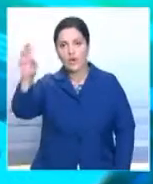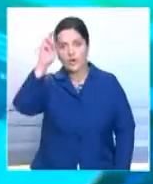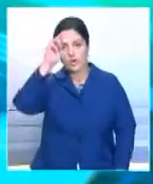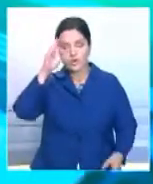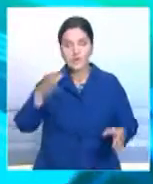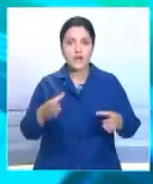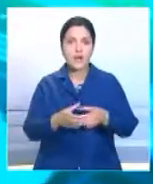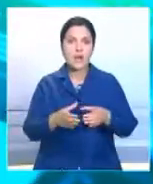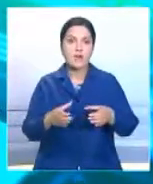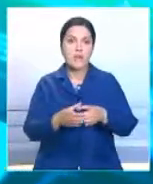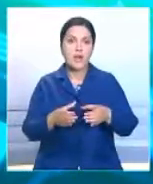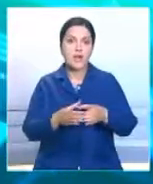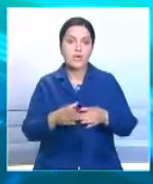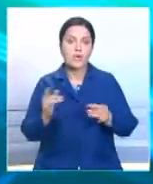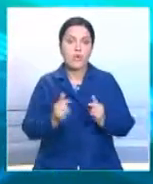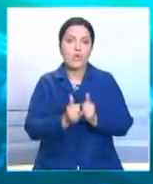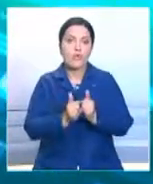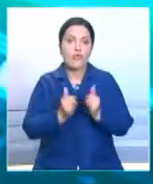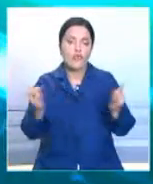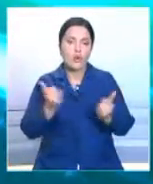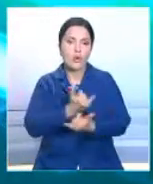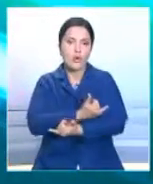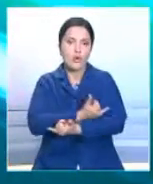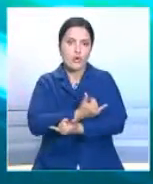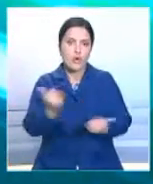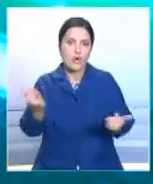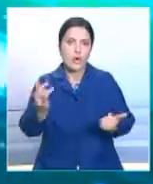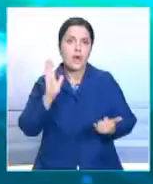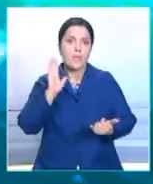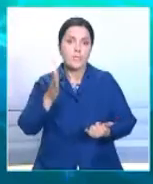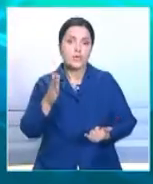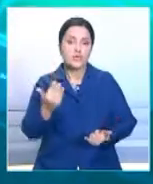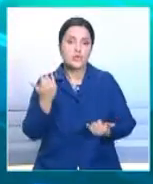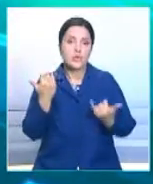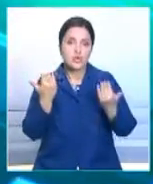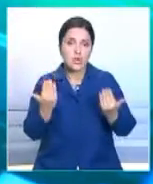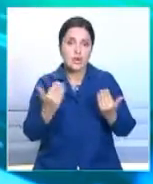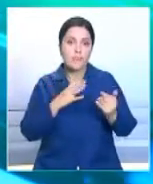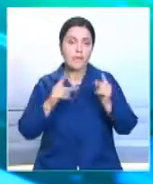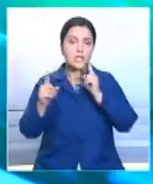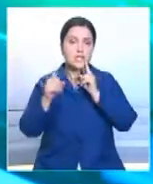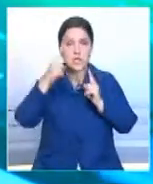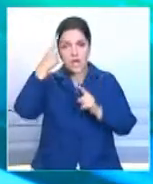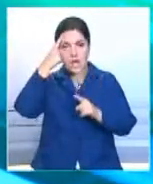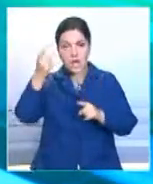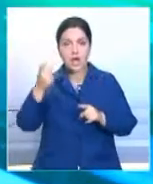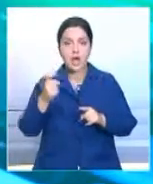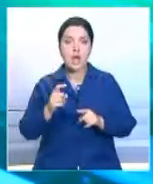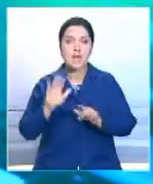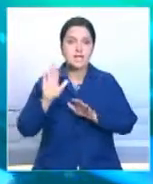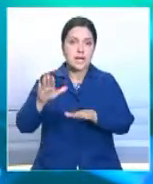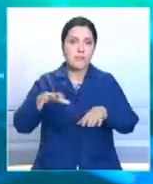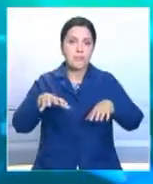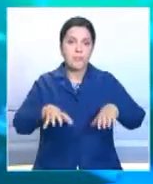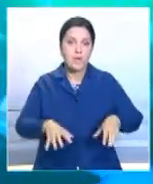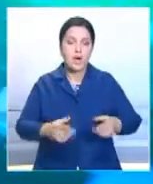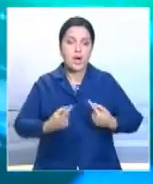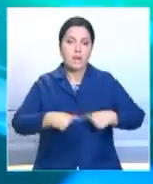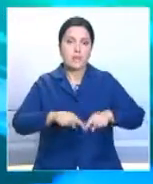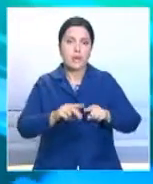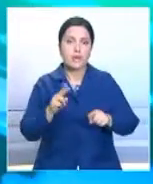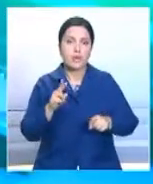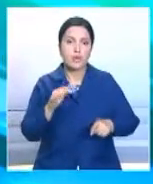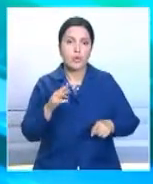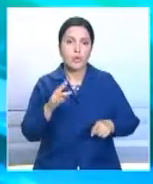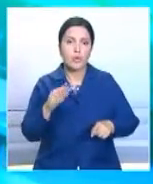Госкорпорация «Правительство для граждан» увеличит количество оказываемых услуг. Об этом на площадке СЦК сообщил зампредседателя объединения